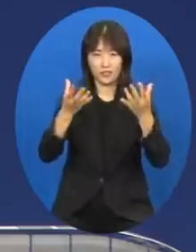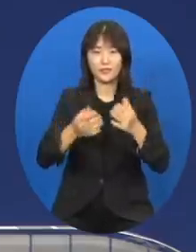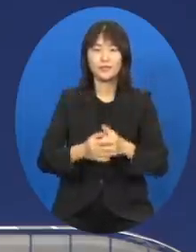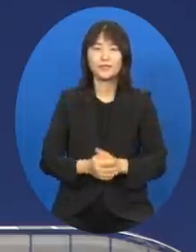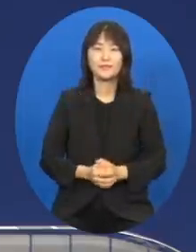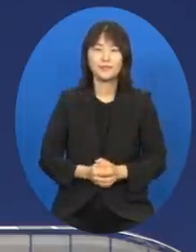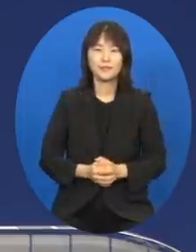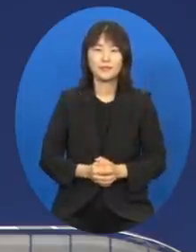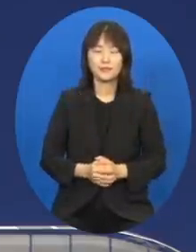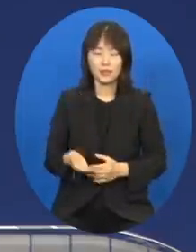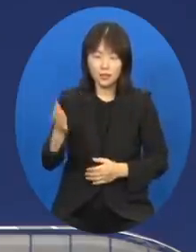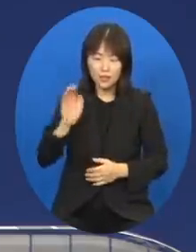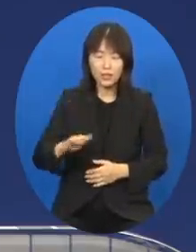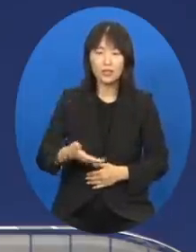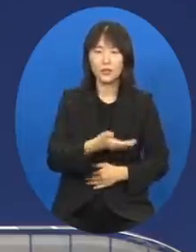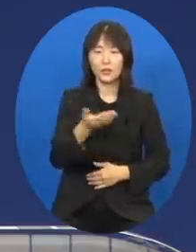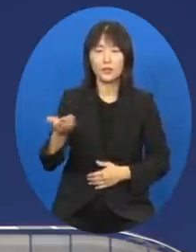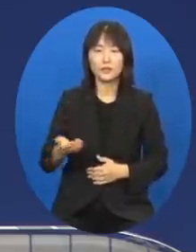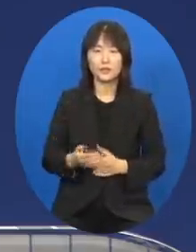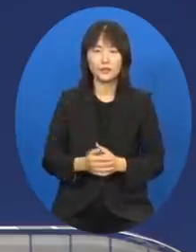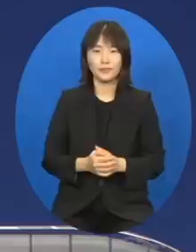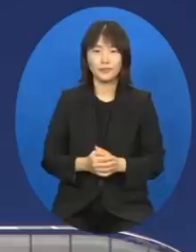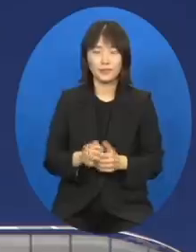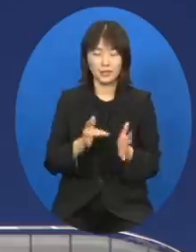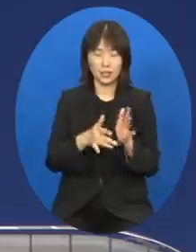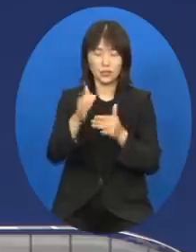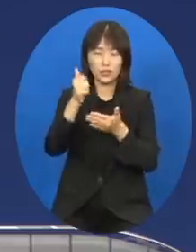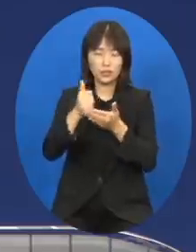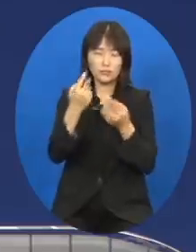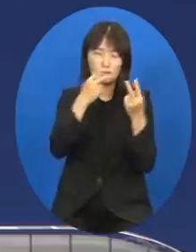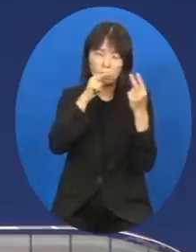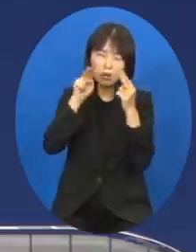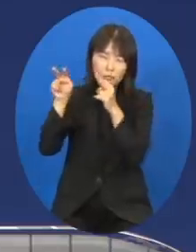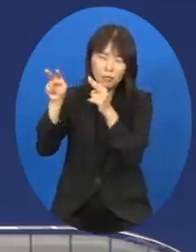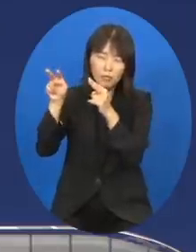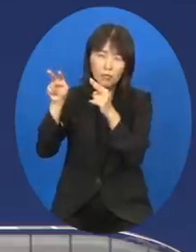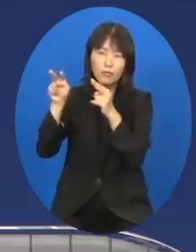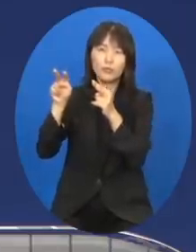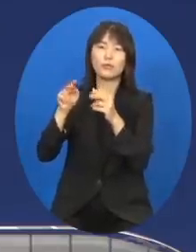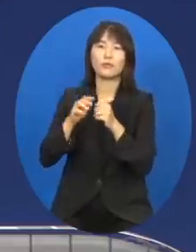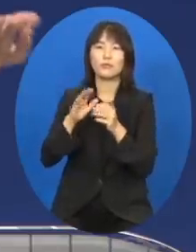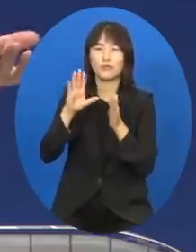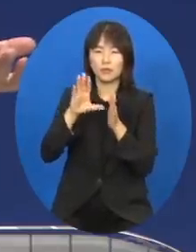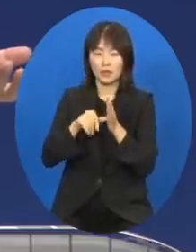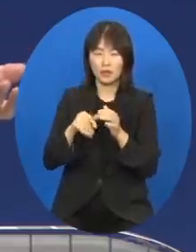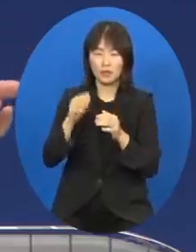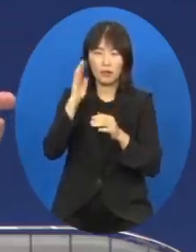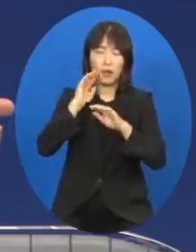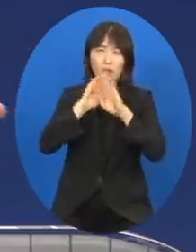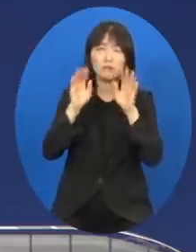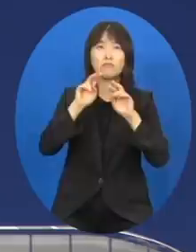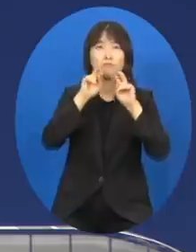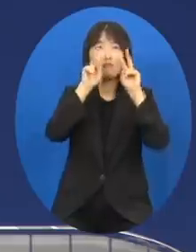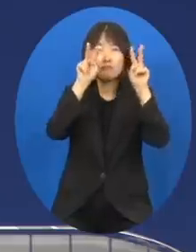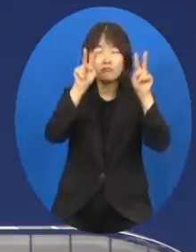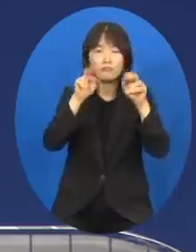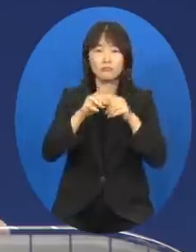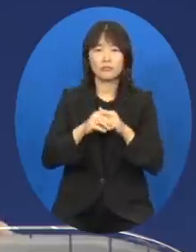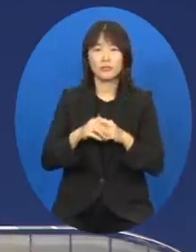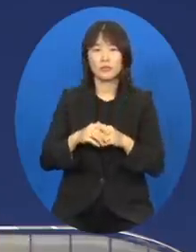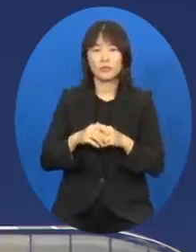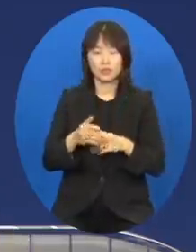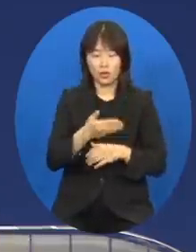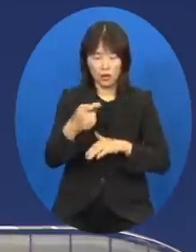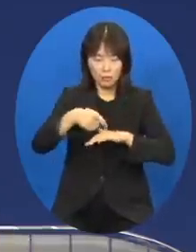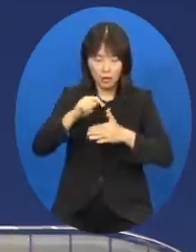것입니다. 그러나 여러분 예수님을 바라보라고 하니까 하늘을 쳐다보거나 여러분의